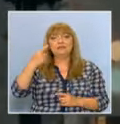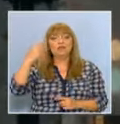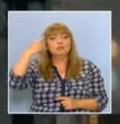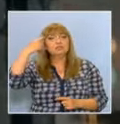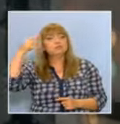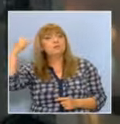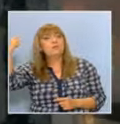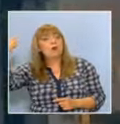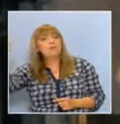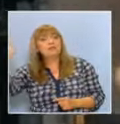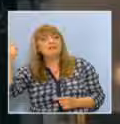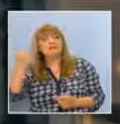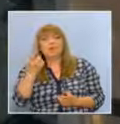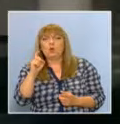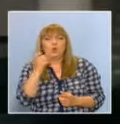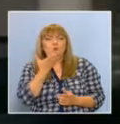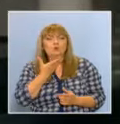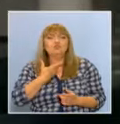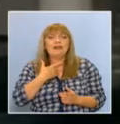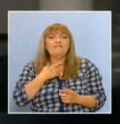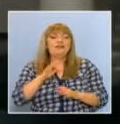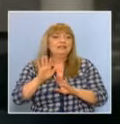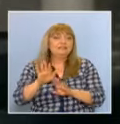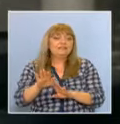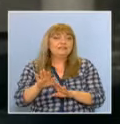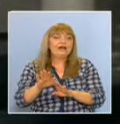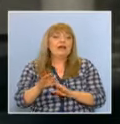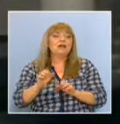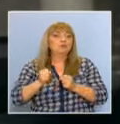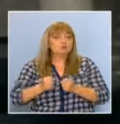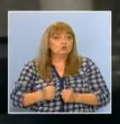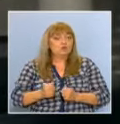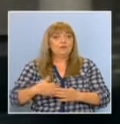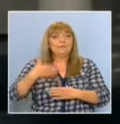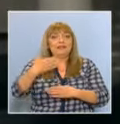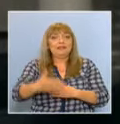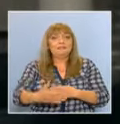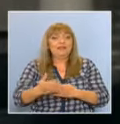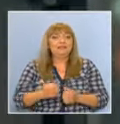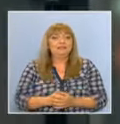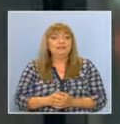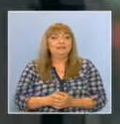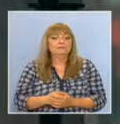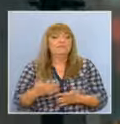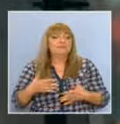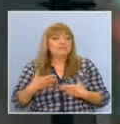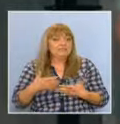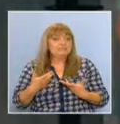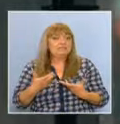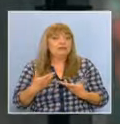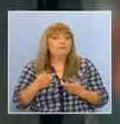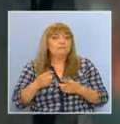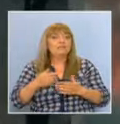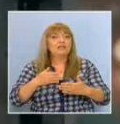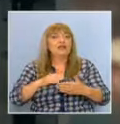спомен загорчава, тя стои пред мен. Искам